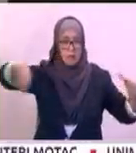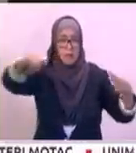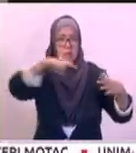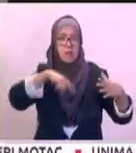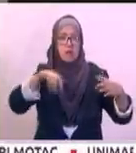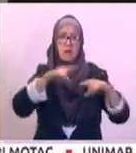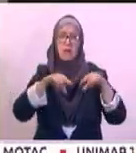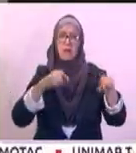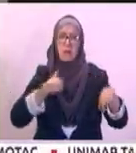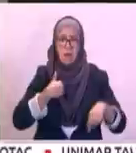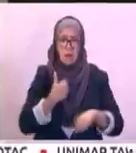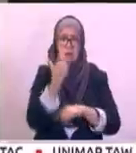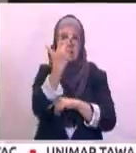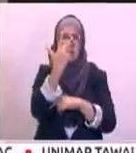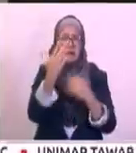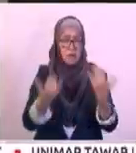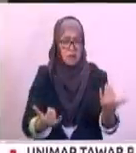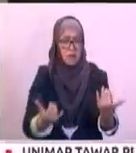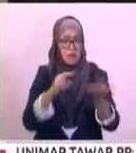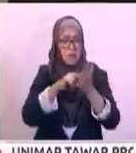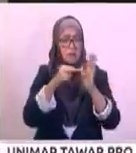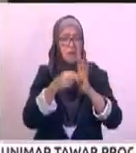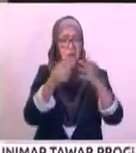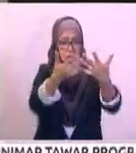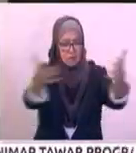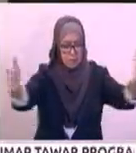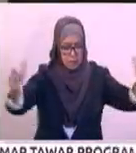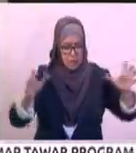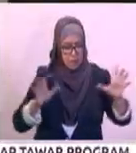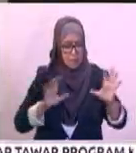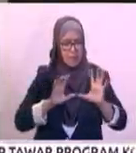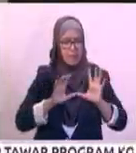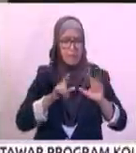boleh masuk semua apa nama ni